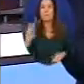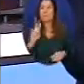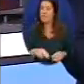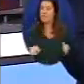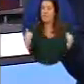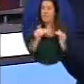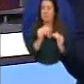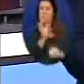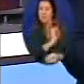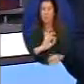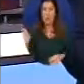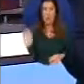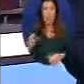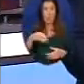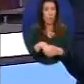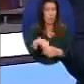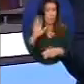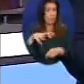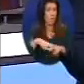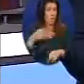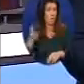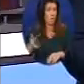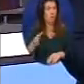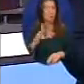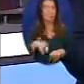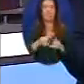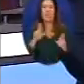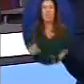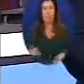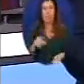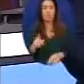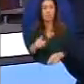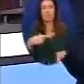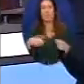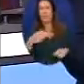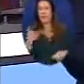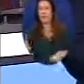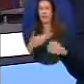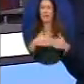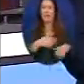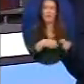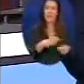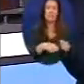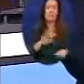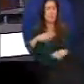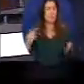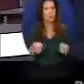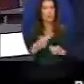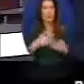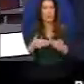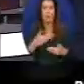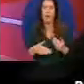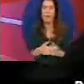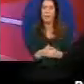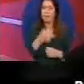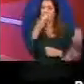מלאה. כולל רשויות אחרות, כארגון הרשות לאיסור הלבנת הון, נערות ערך, הגבלים עסקיים, היום הם עובדים בשיתוף פעולה. תגיד עכשיו, ה-40 מיליארד